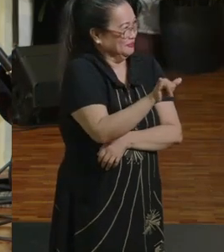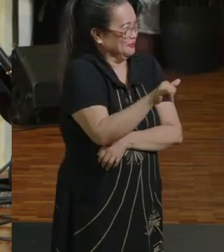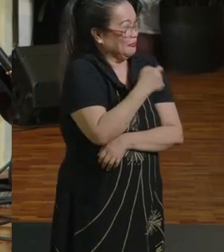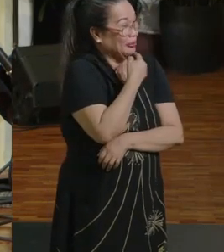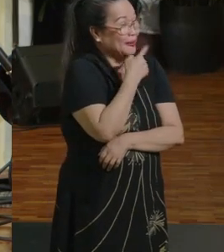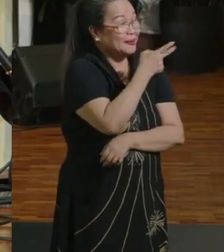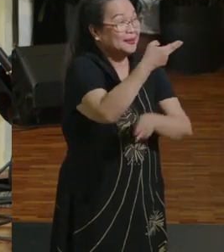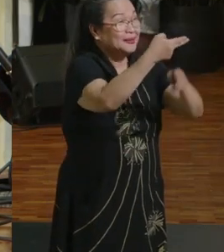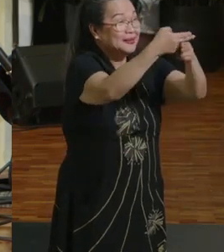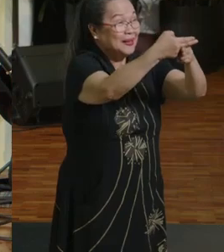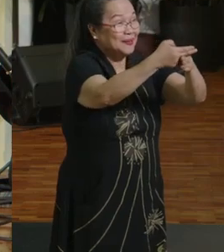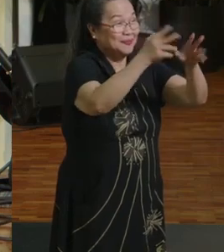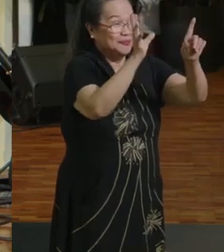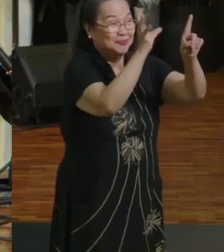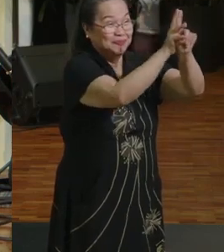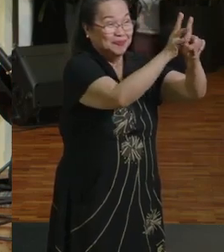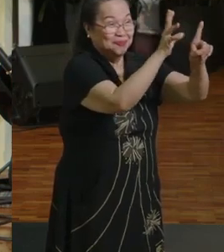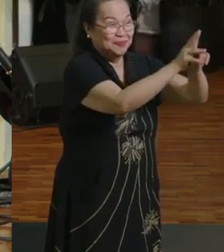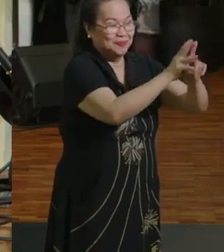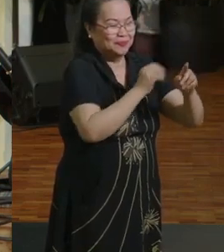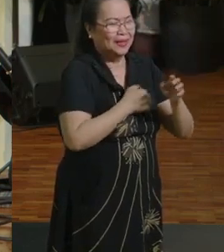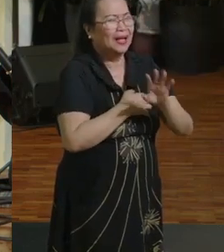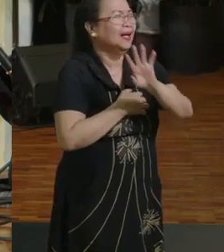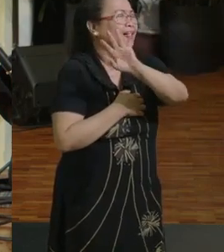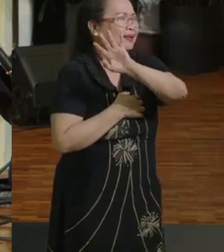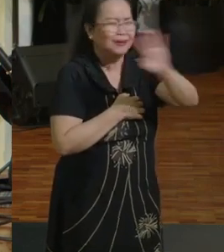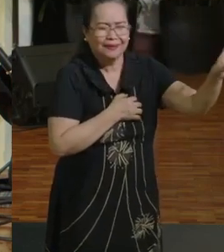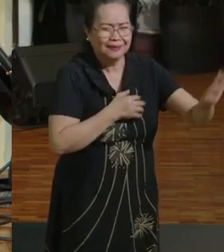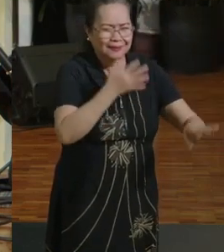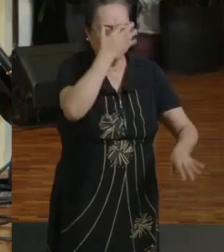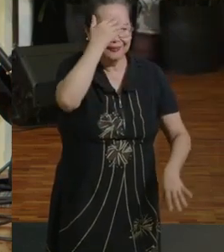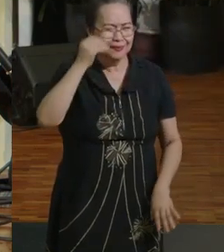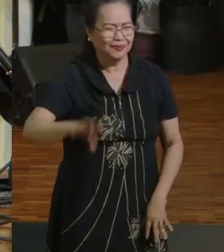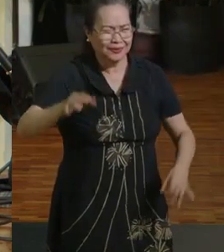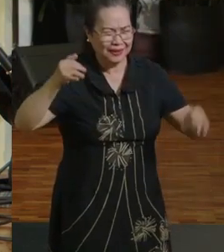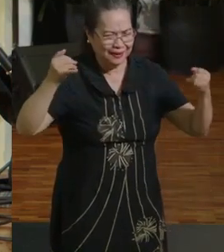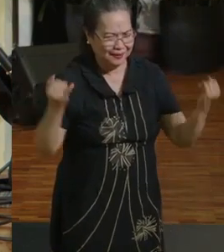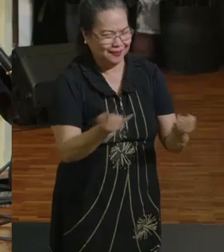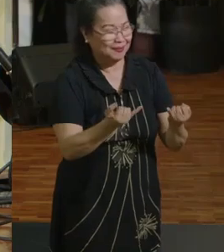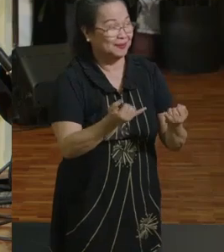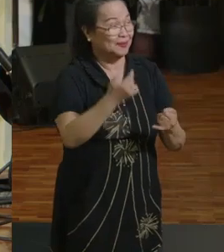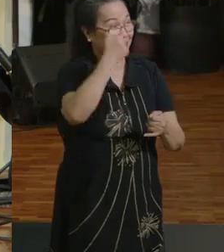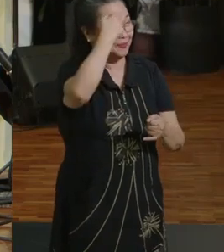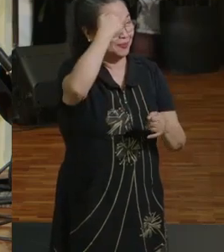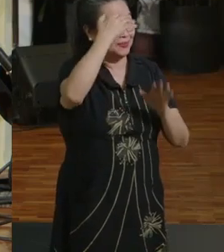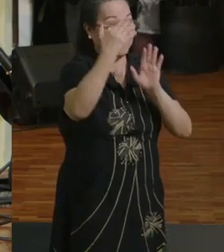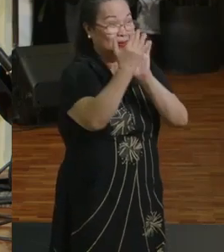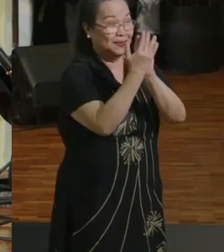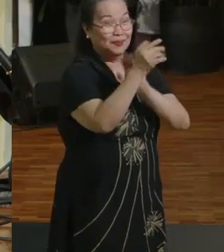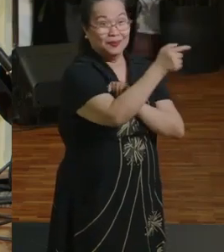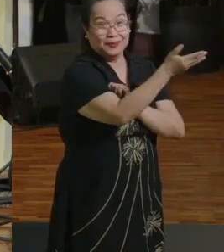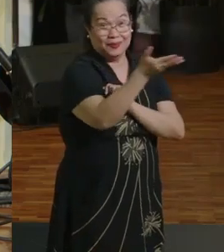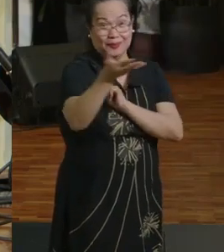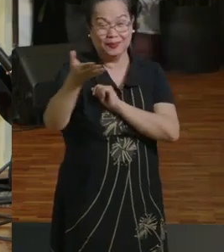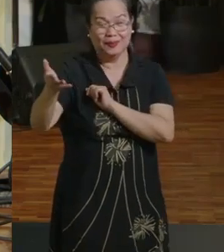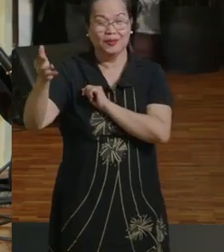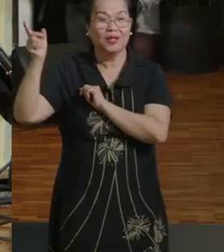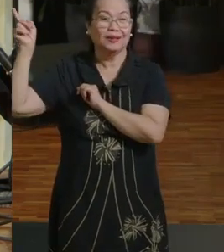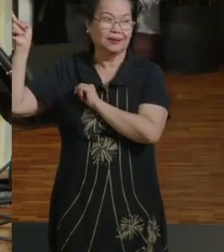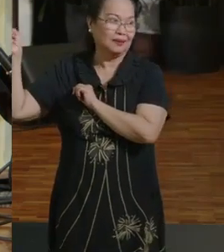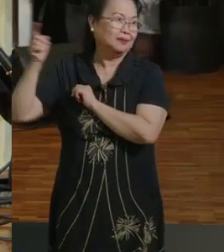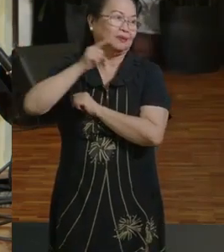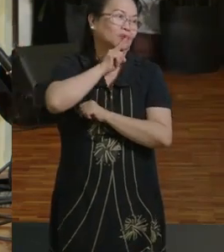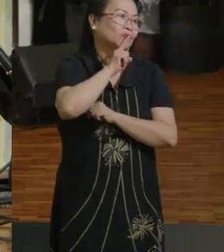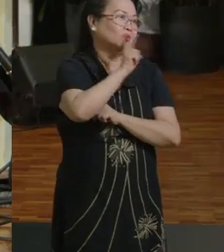Ano po ba ang introduction namin sa inyo? Sabi ko, kalimutan mo na yan. Sapagkat sa harap ninyo, ako